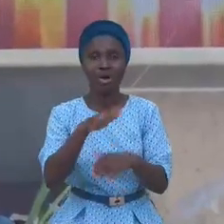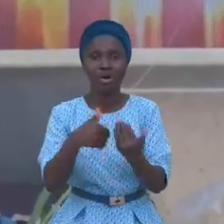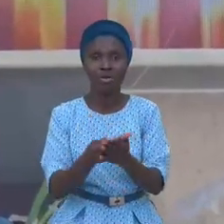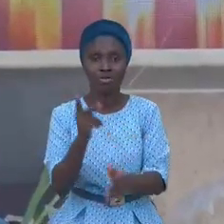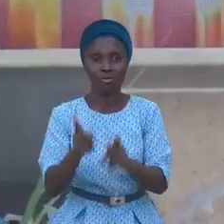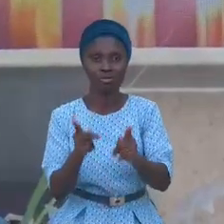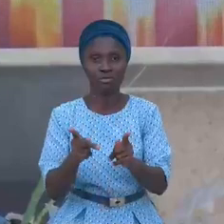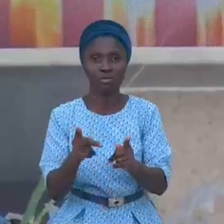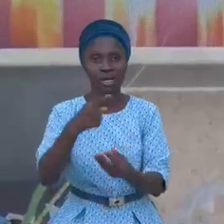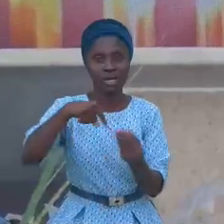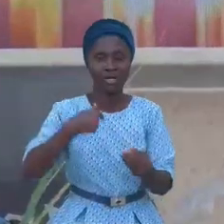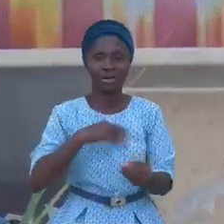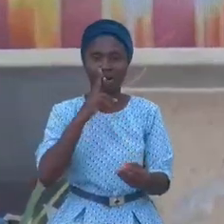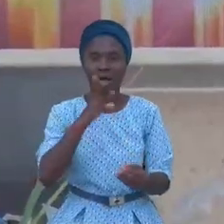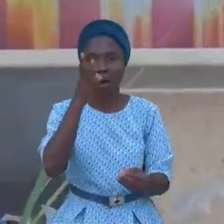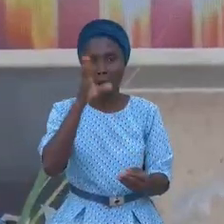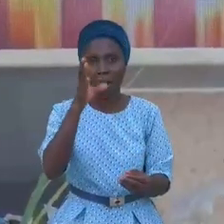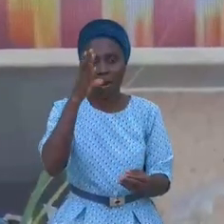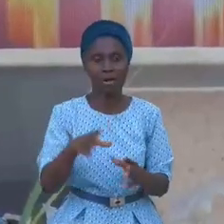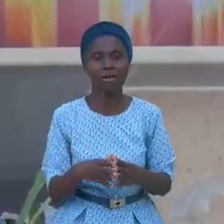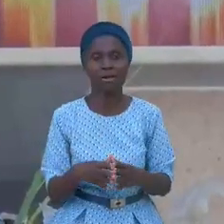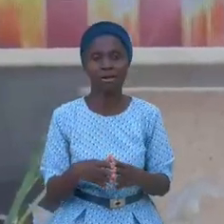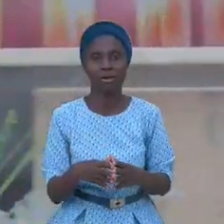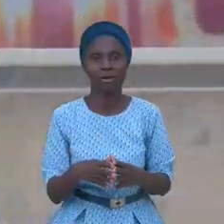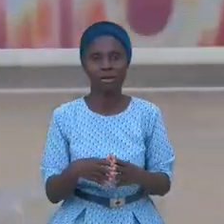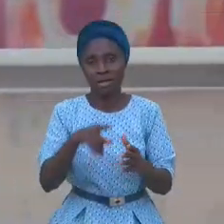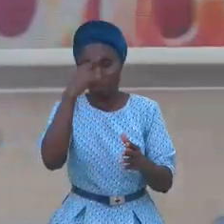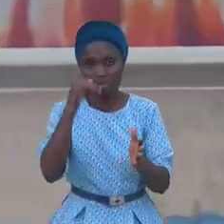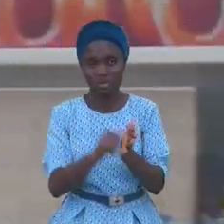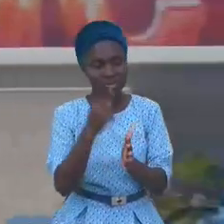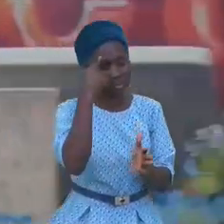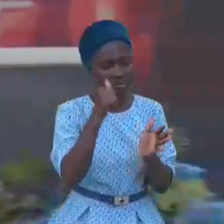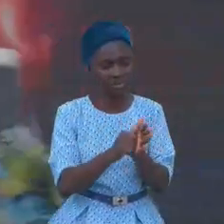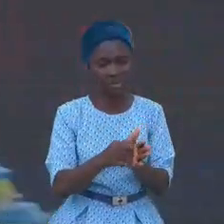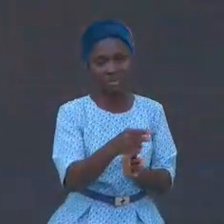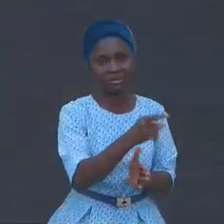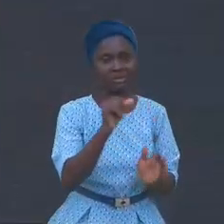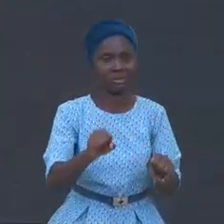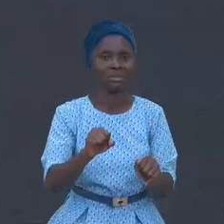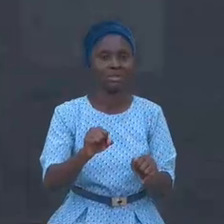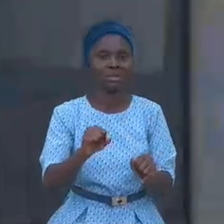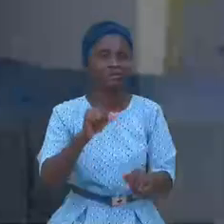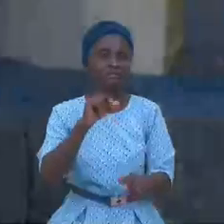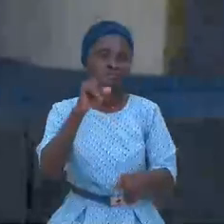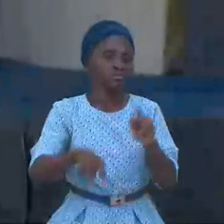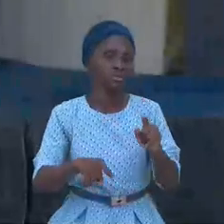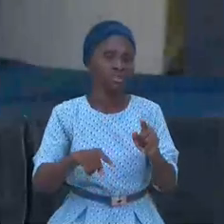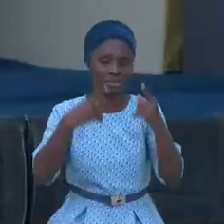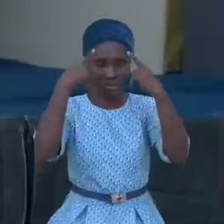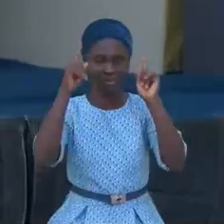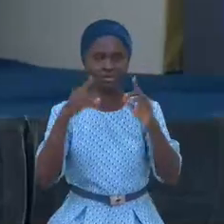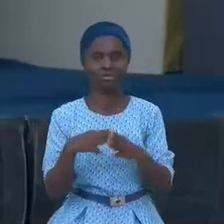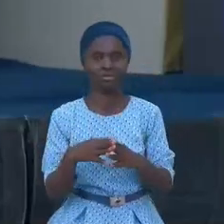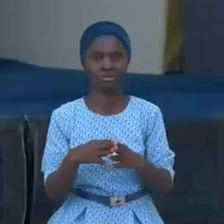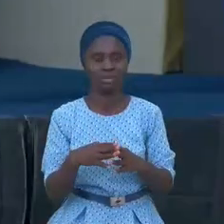cela, ils pensent qu'ils ne peuvent pas exceller. Ils disent « Je ne veux pas parler de notre pays.